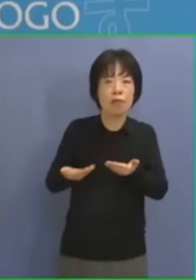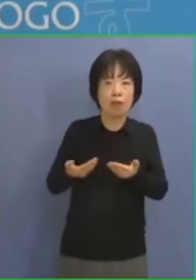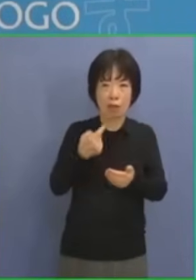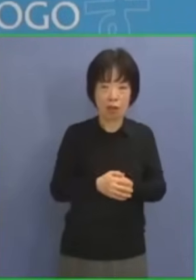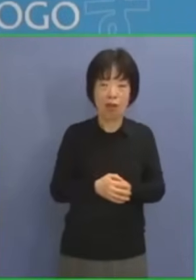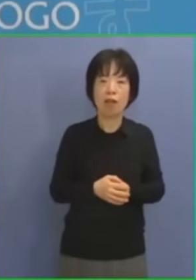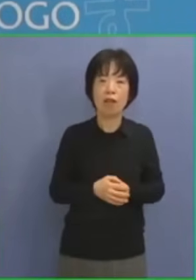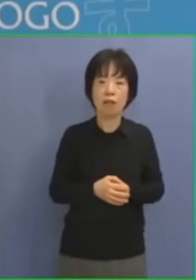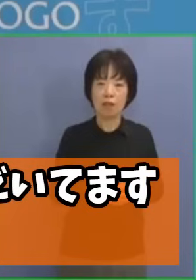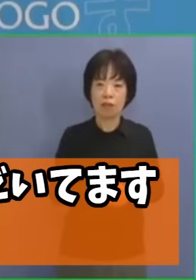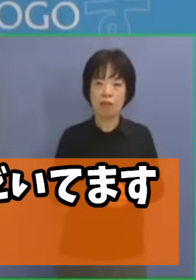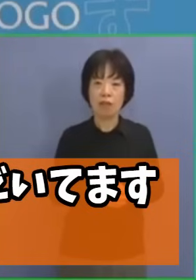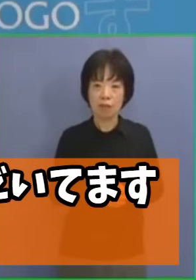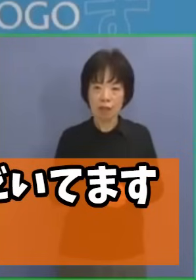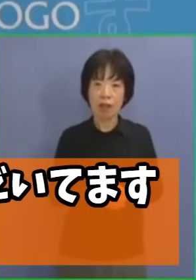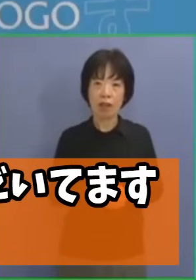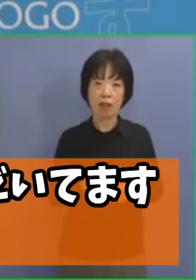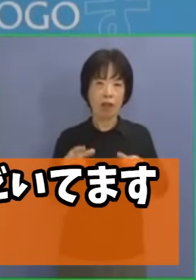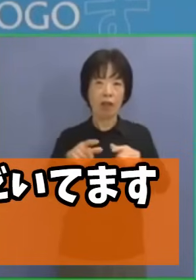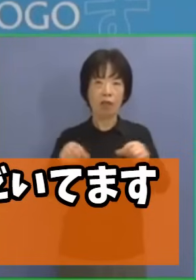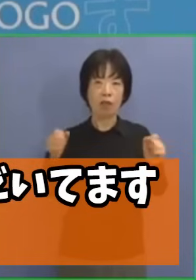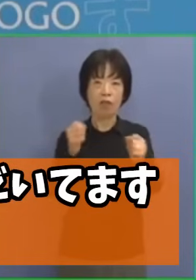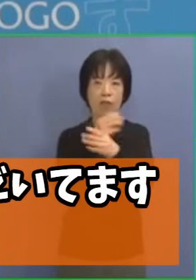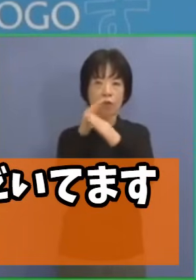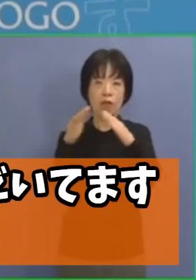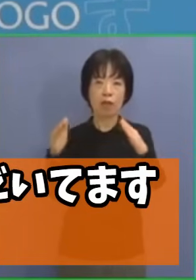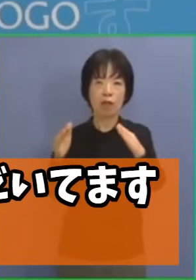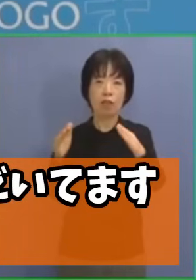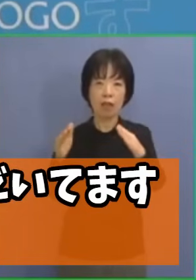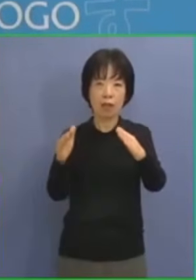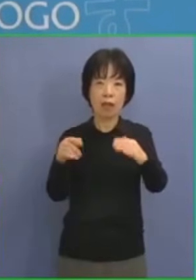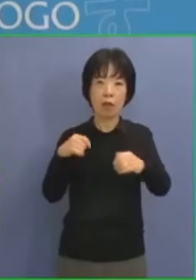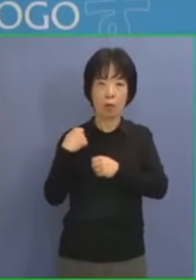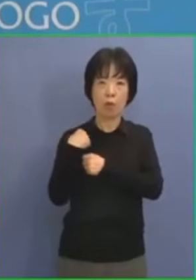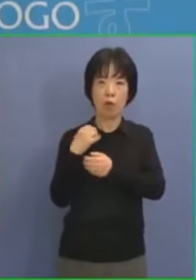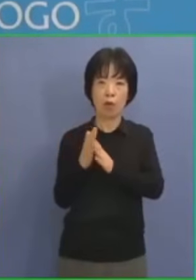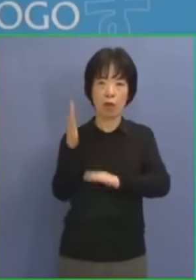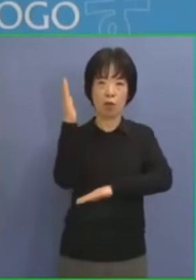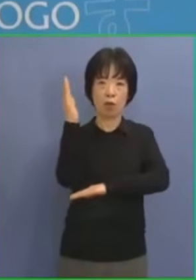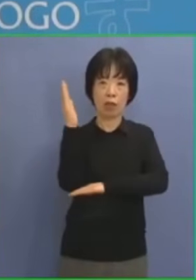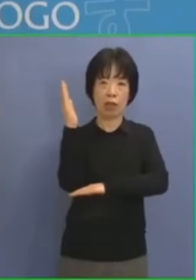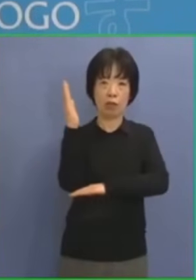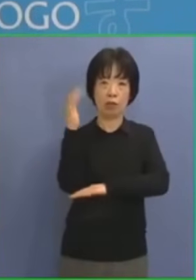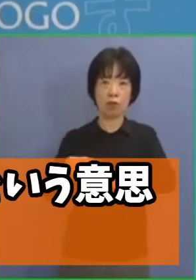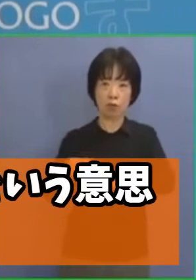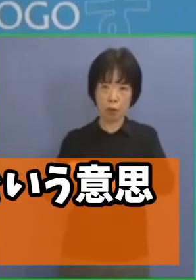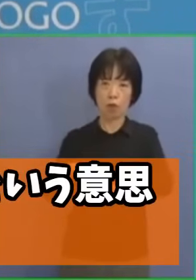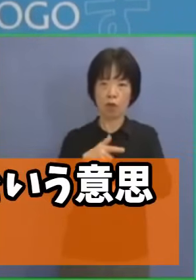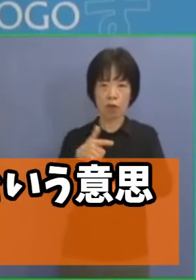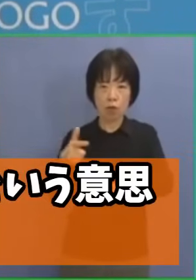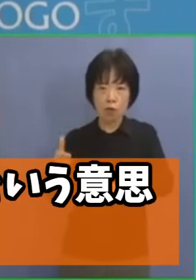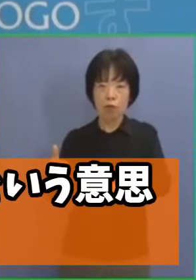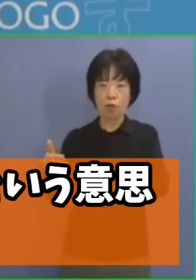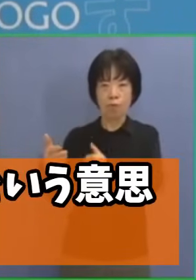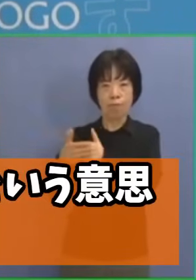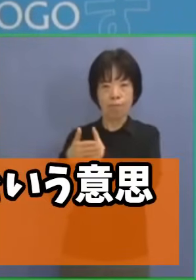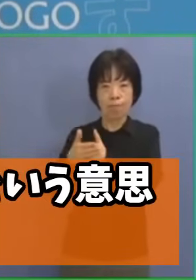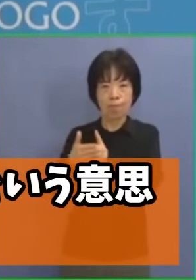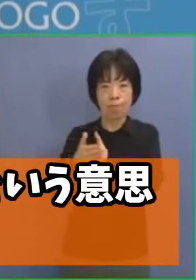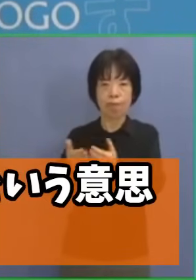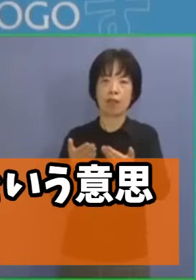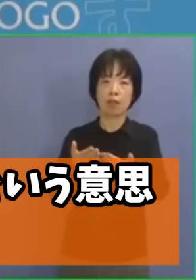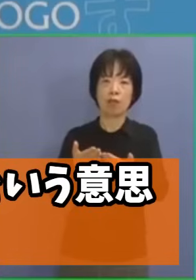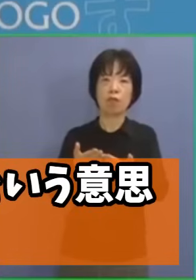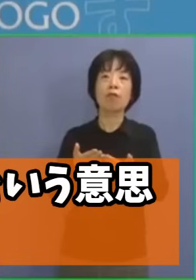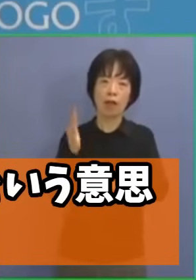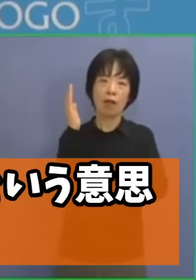新の会が政策に関してしっかり支えていただいてますから、そういった意味でもしっかりこれからも政策推進について連携